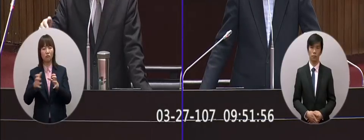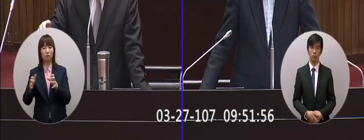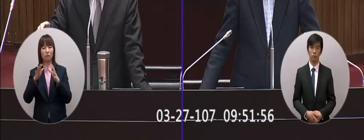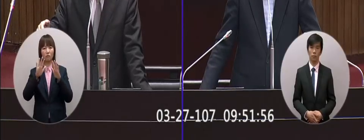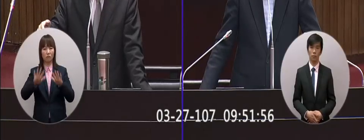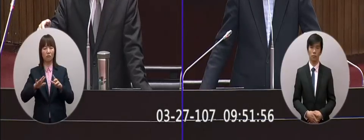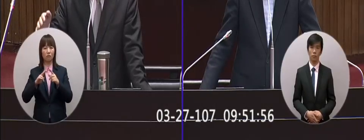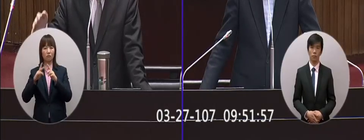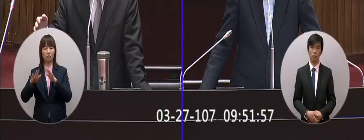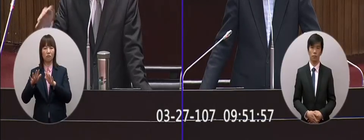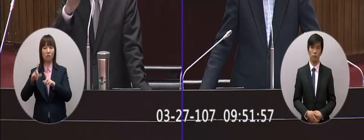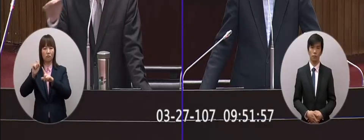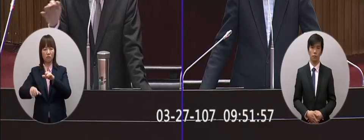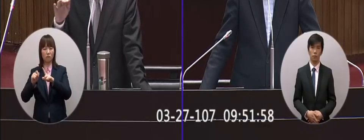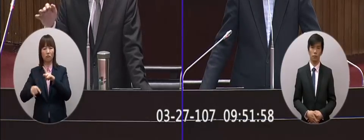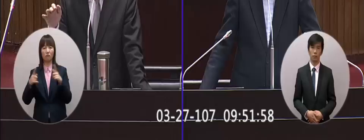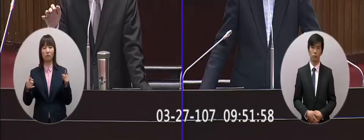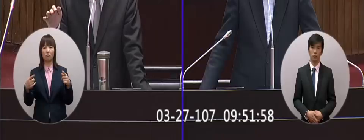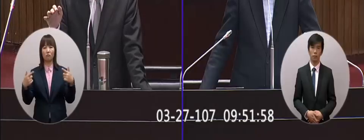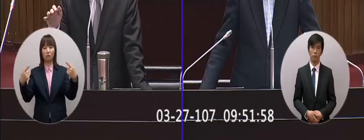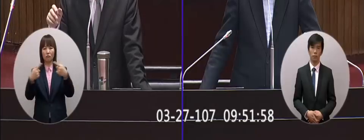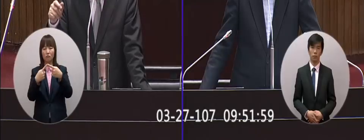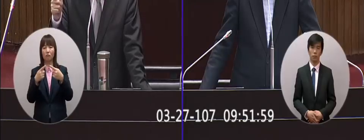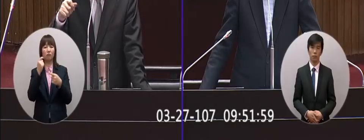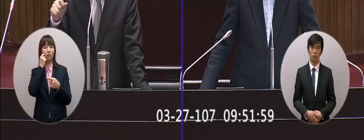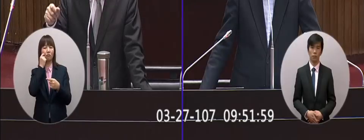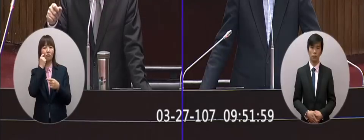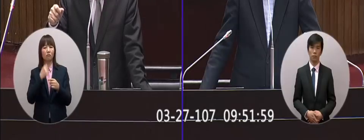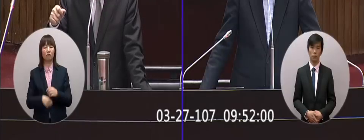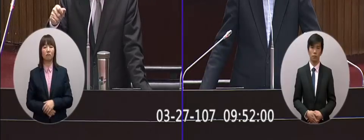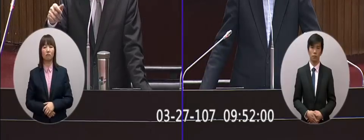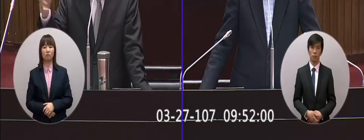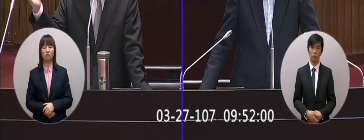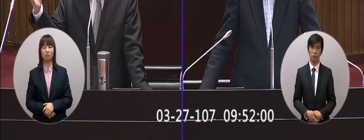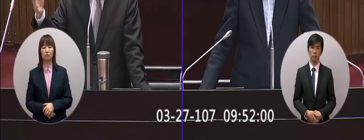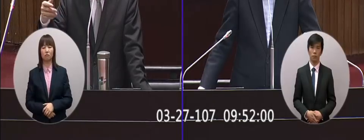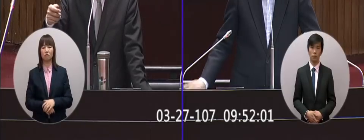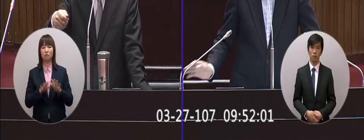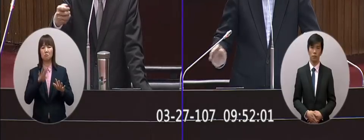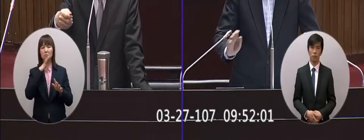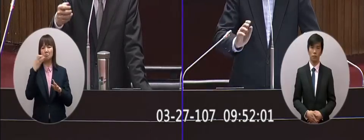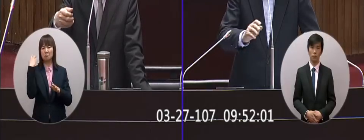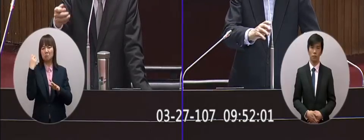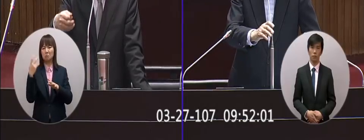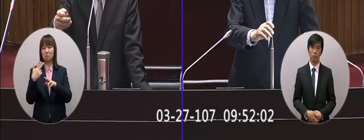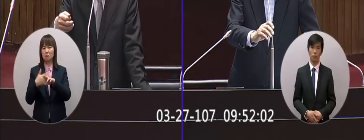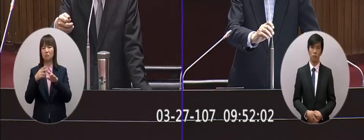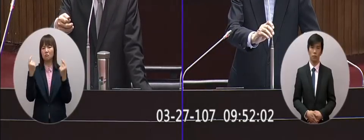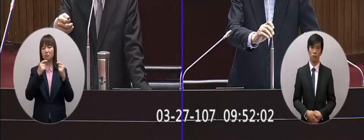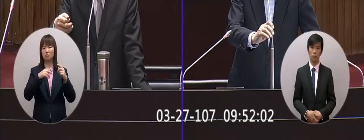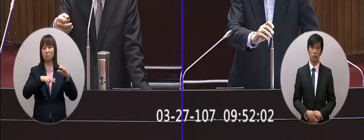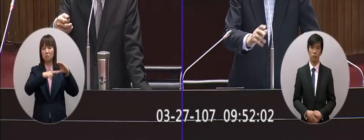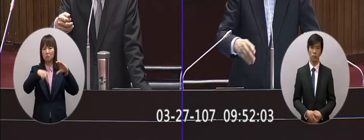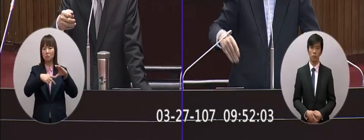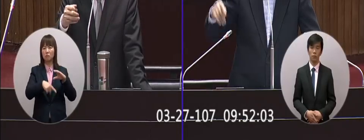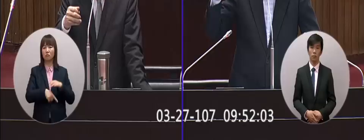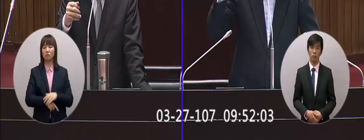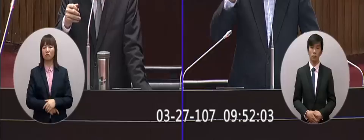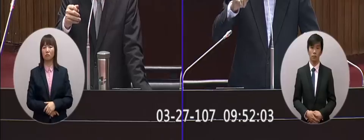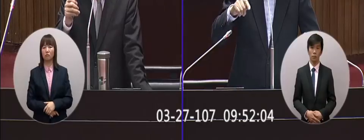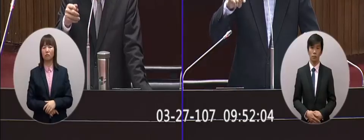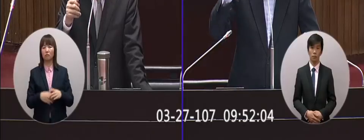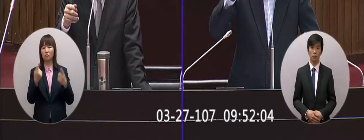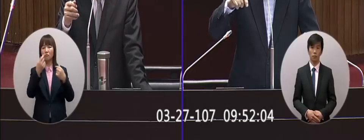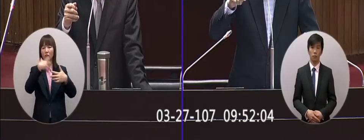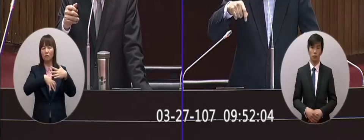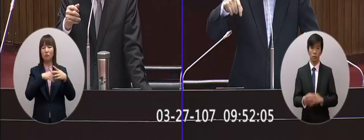跟现在的这个产业没有办法结合。不要说先进的，连修车的， 讲说你在， 然